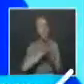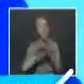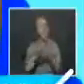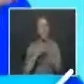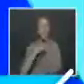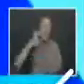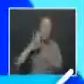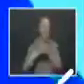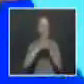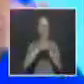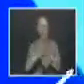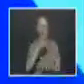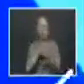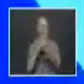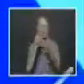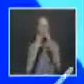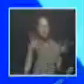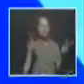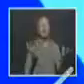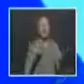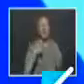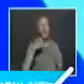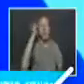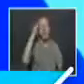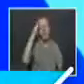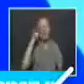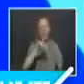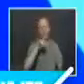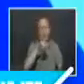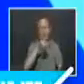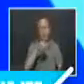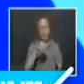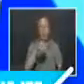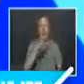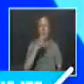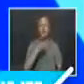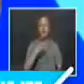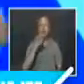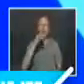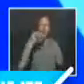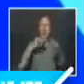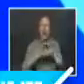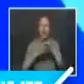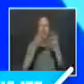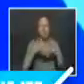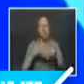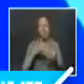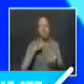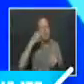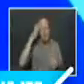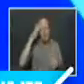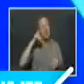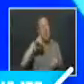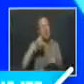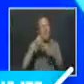אני דפקתי את המערכת, לא משנה, אני מכיר את זה אני לא רוצה להכניס משפחה לכלותו, אני מכיר את זה